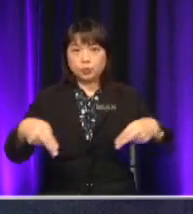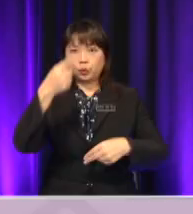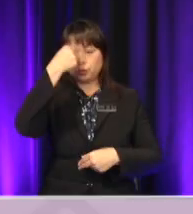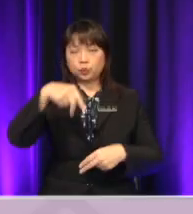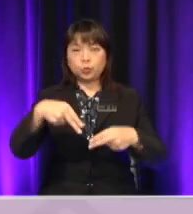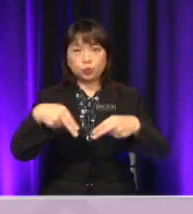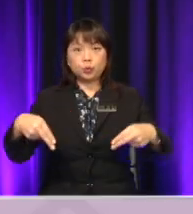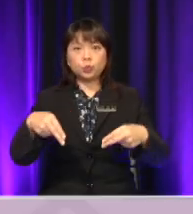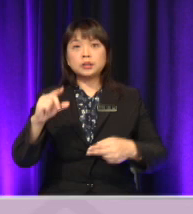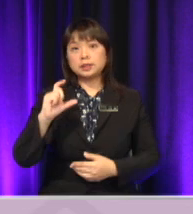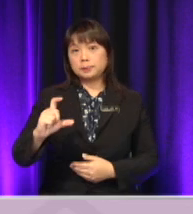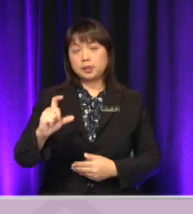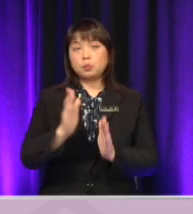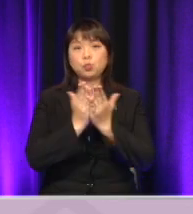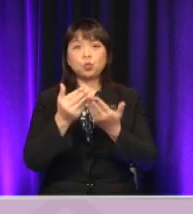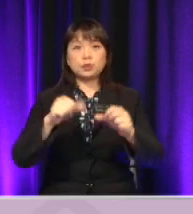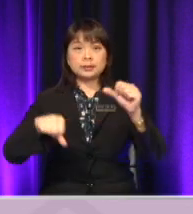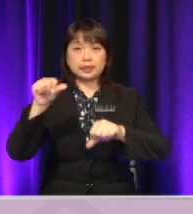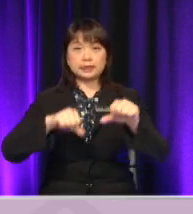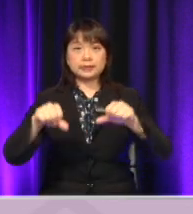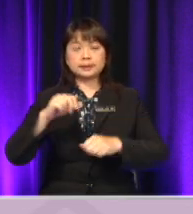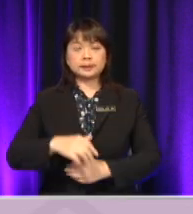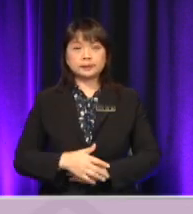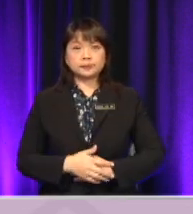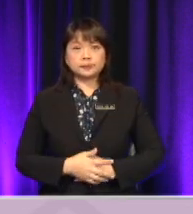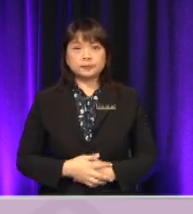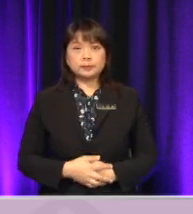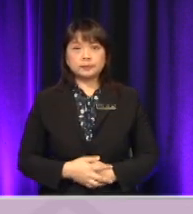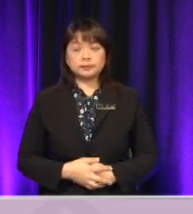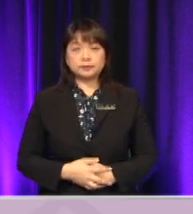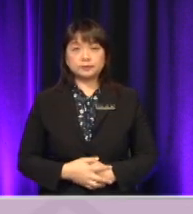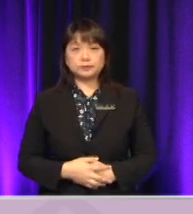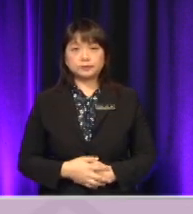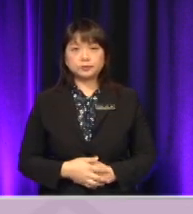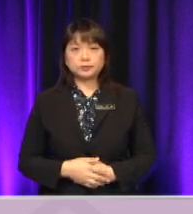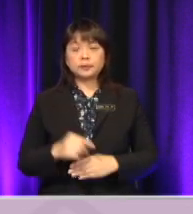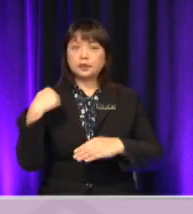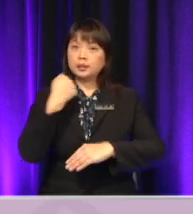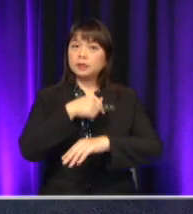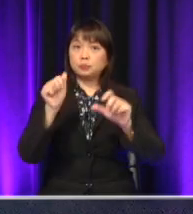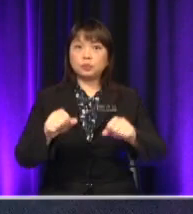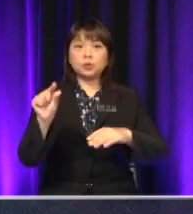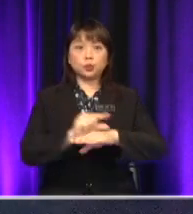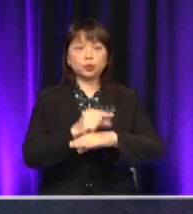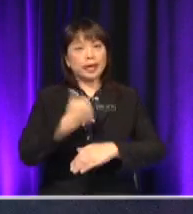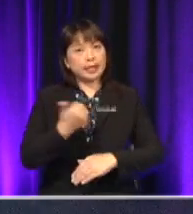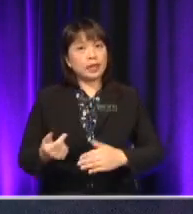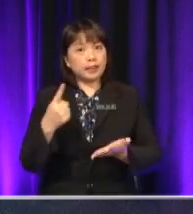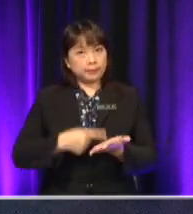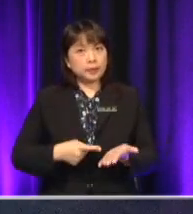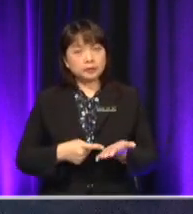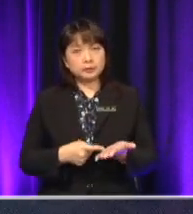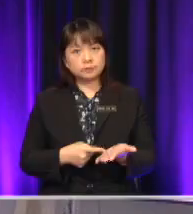mengukur ketebalan buku teks sains. Ketebalan buku ni tadi cikgu. Okey, jadi cikgu kita boleh guna apa? Alat apa? Saya rasa kita boleh